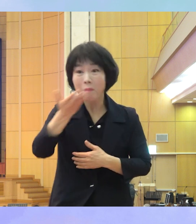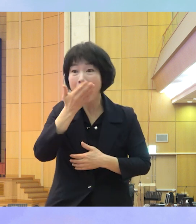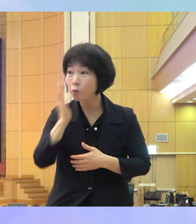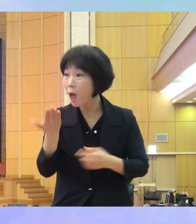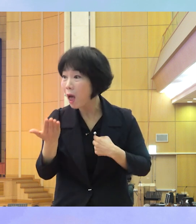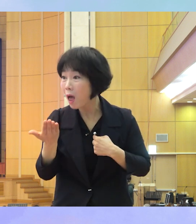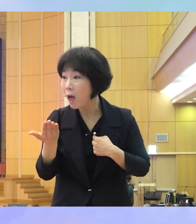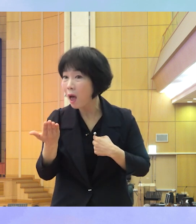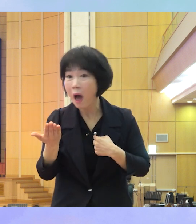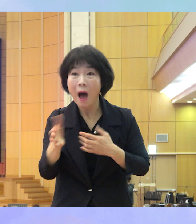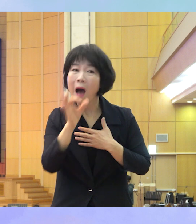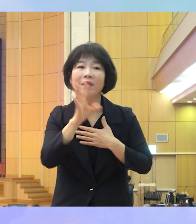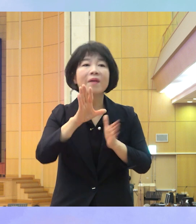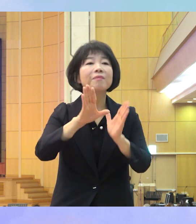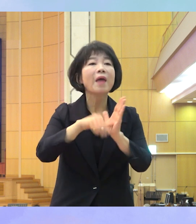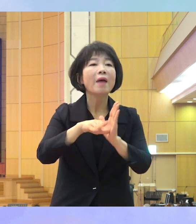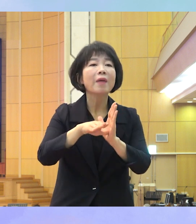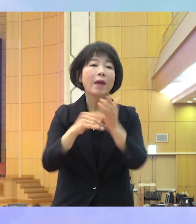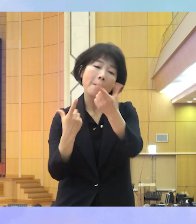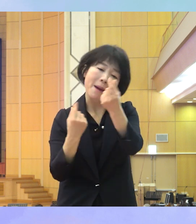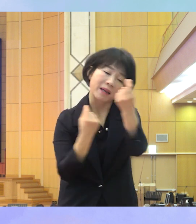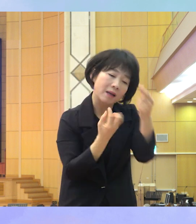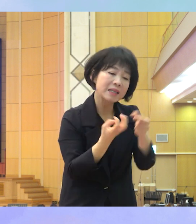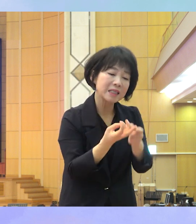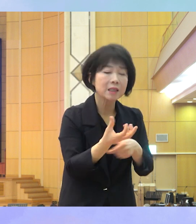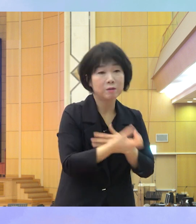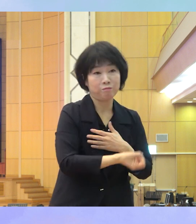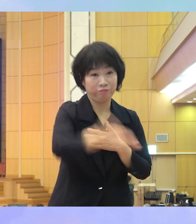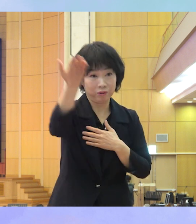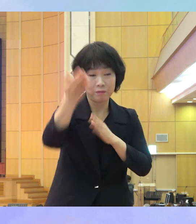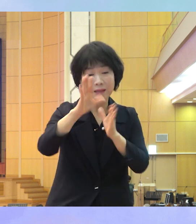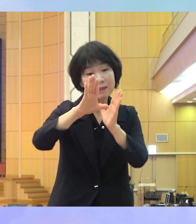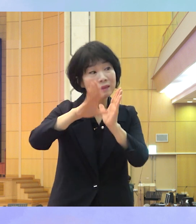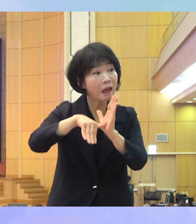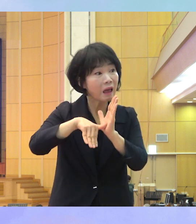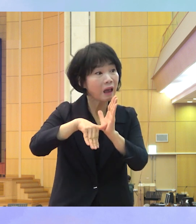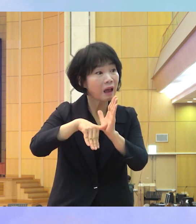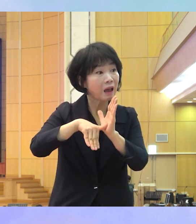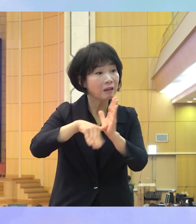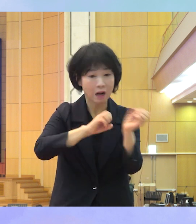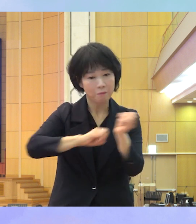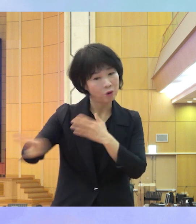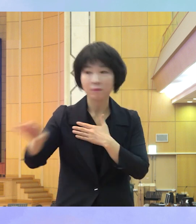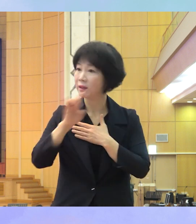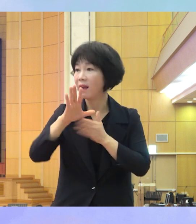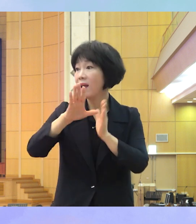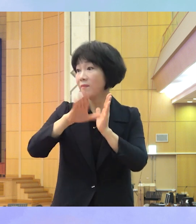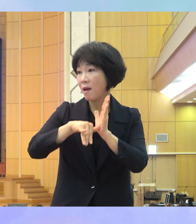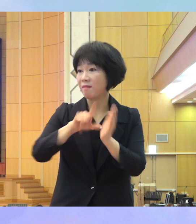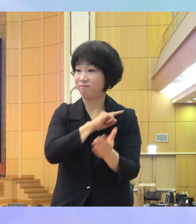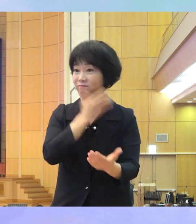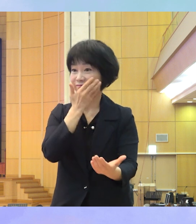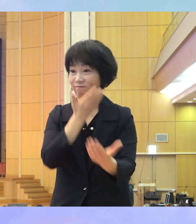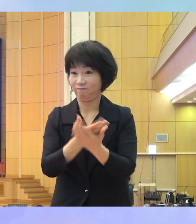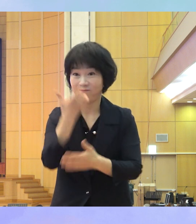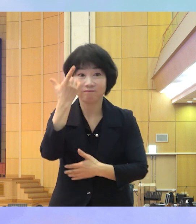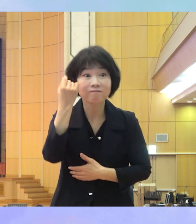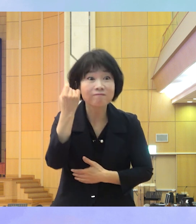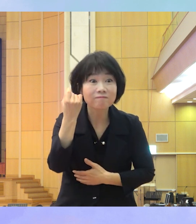해서 농사가 잘 되는 거 아닙니다. 반드시 때가 있는 것입니다. 우리